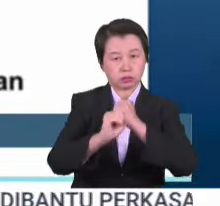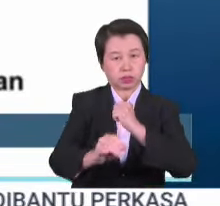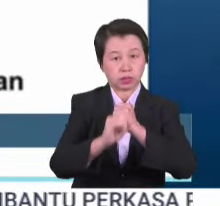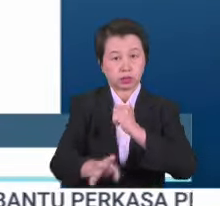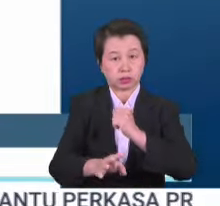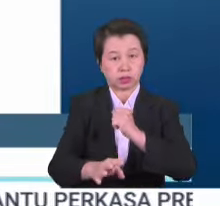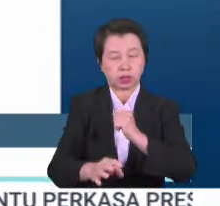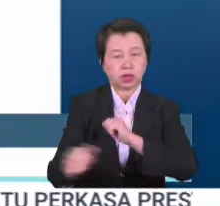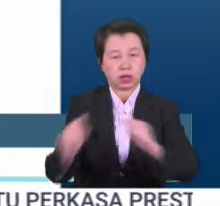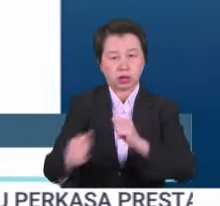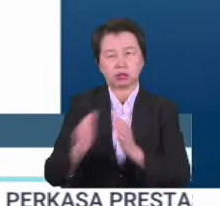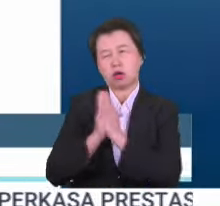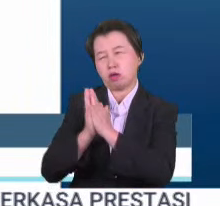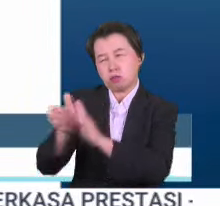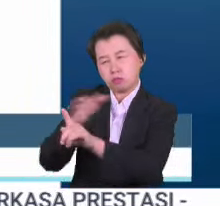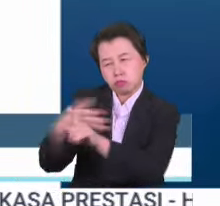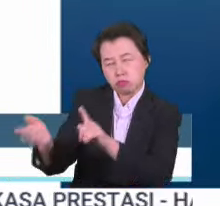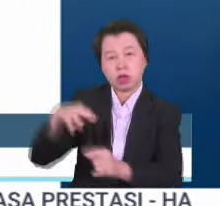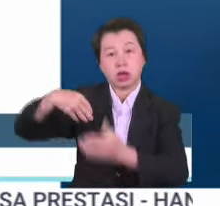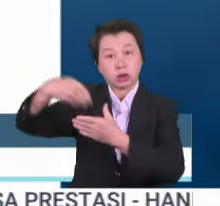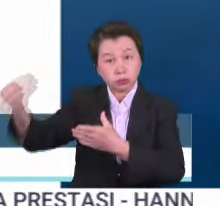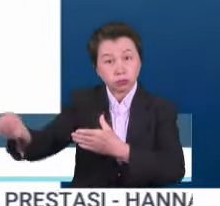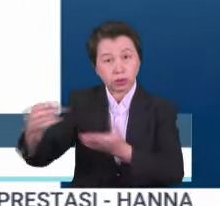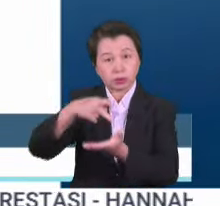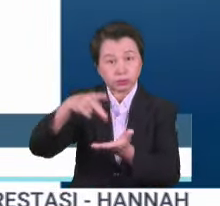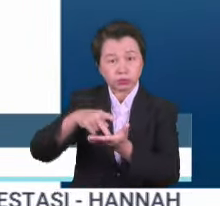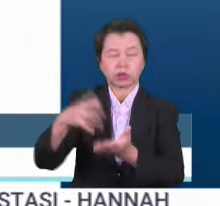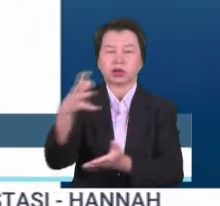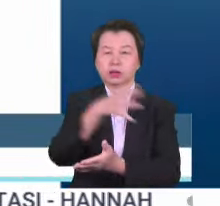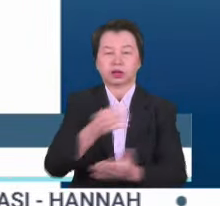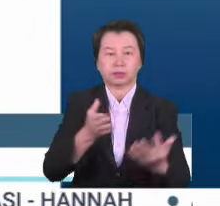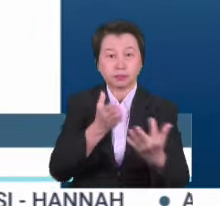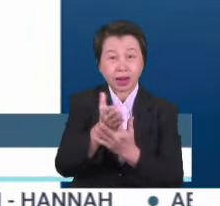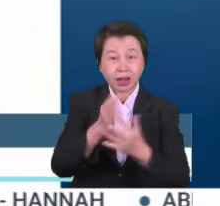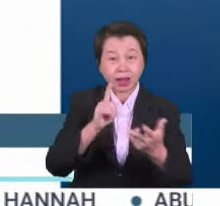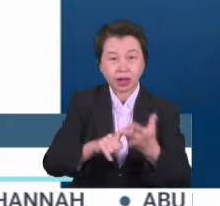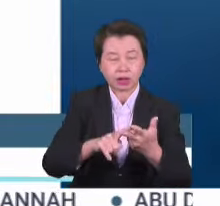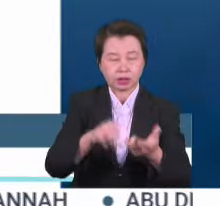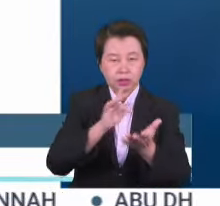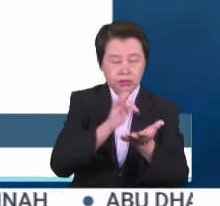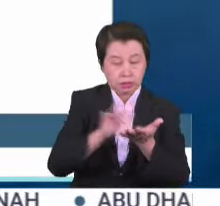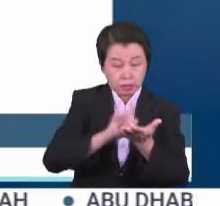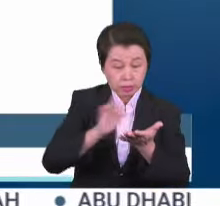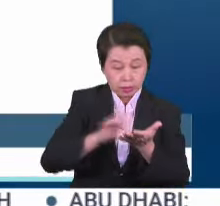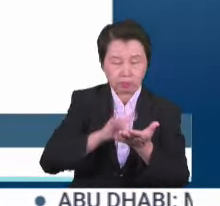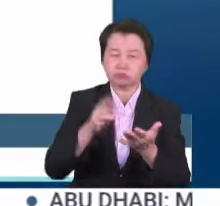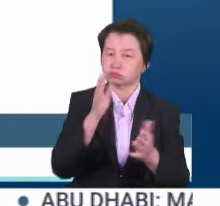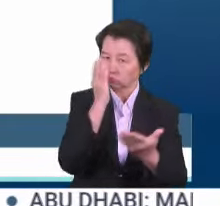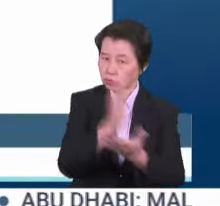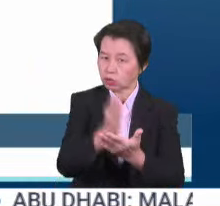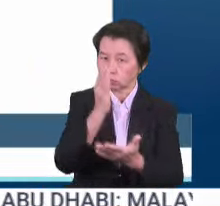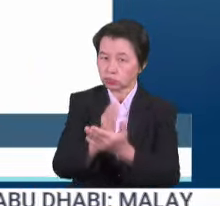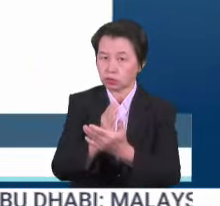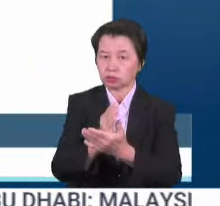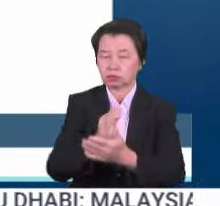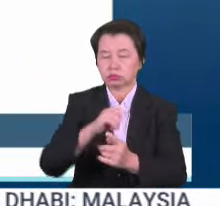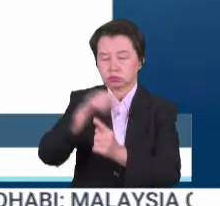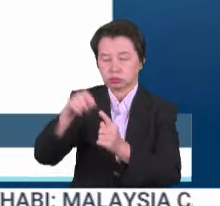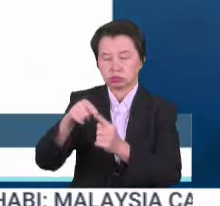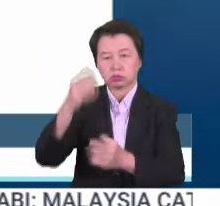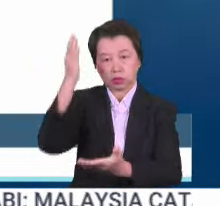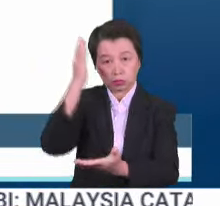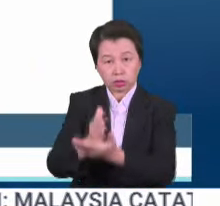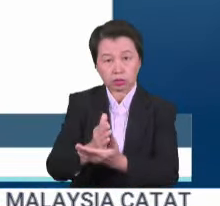berkempen, aktiviti merayu undi di luar pusat mengundi dan juga melalui saluran media sosial sebaik tempoh kempen tamat pada